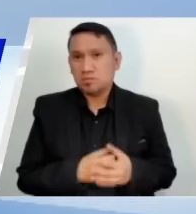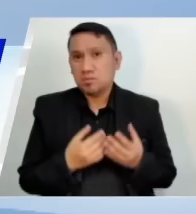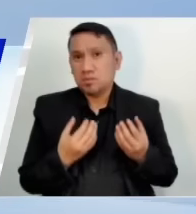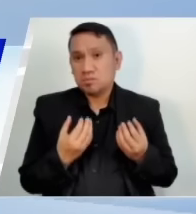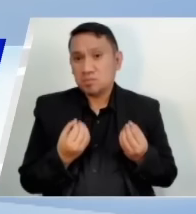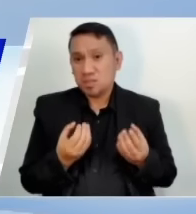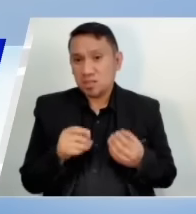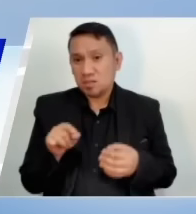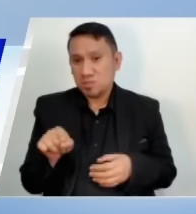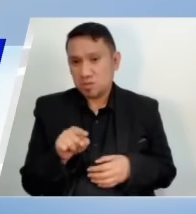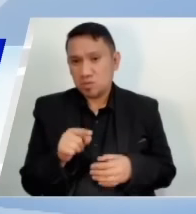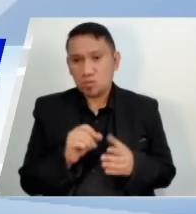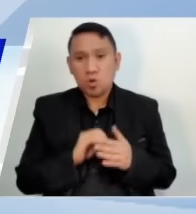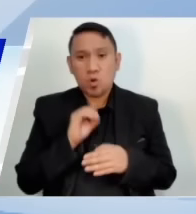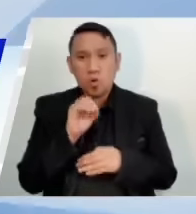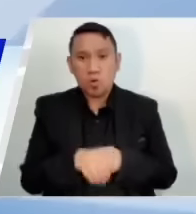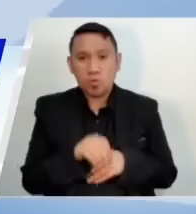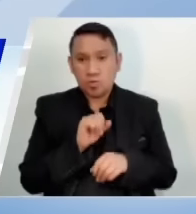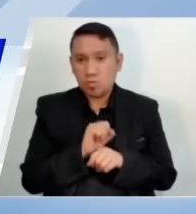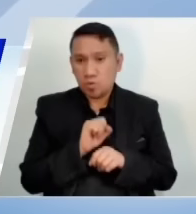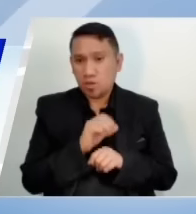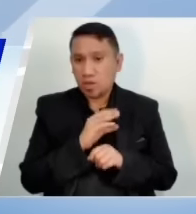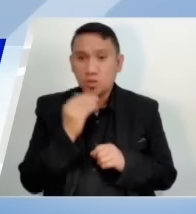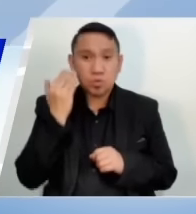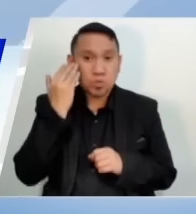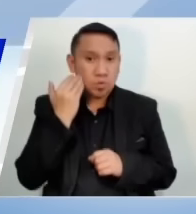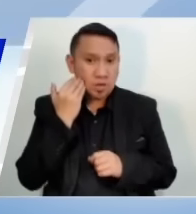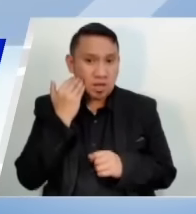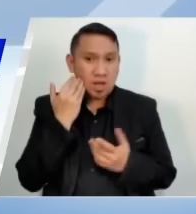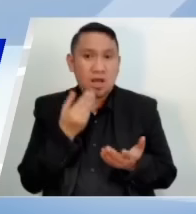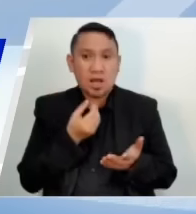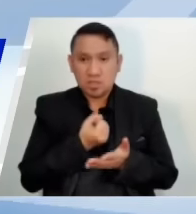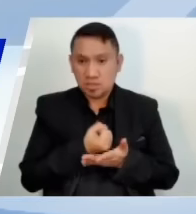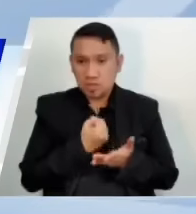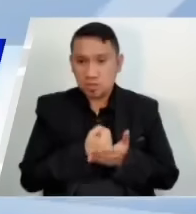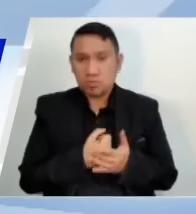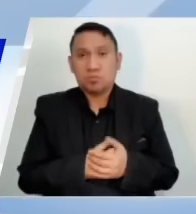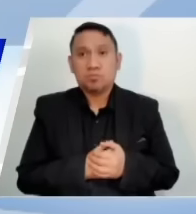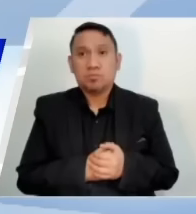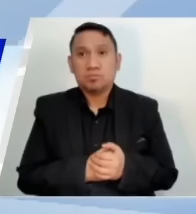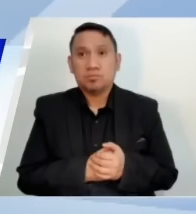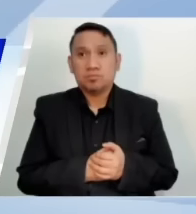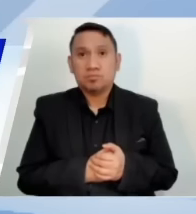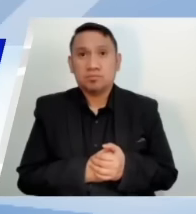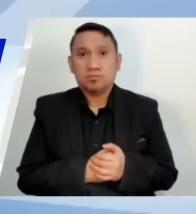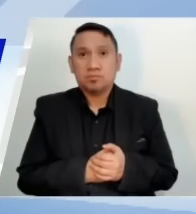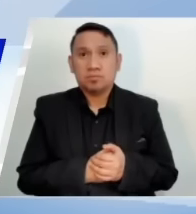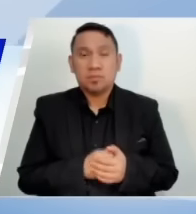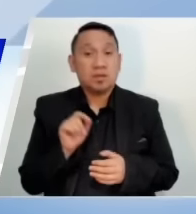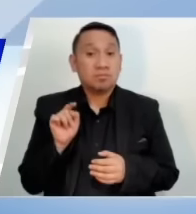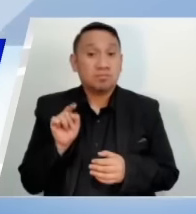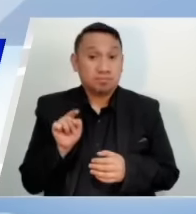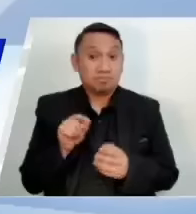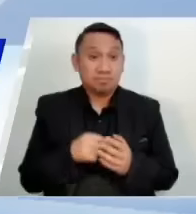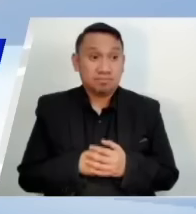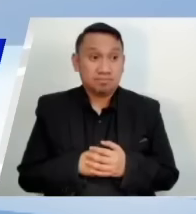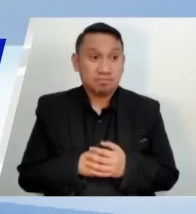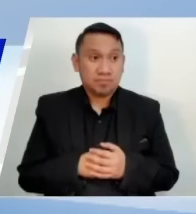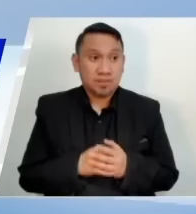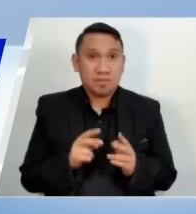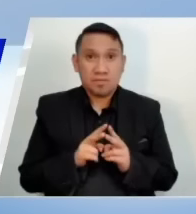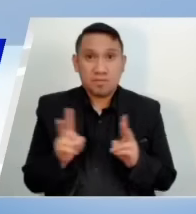overworked, underpaid. And because of that, sila po ay